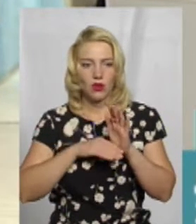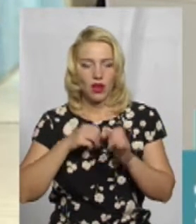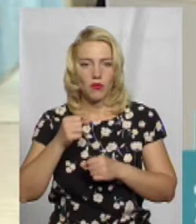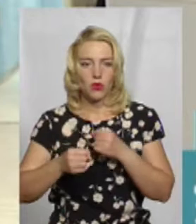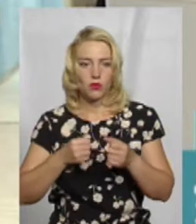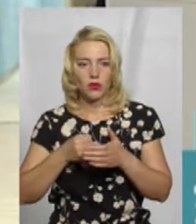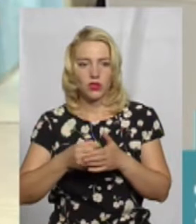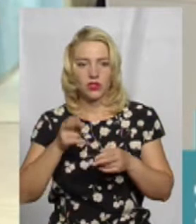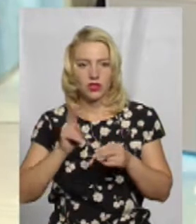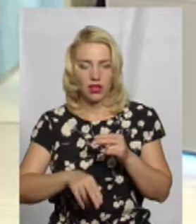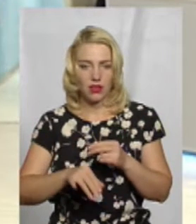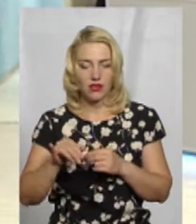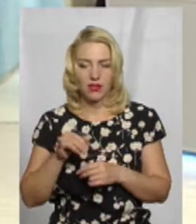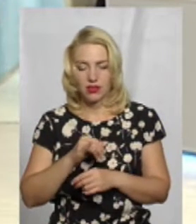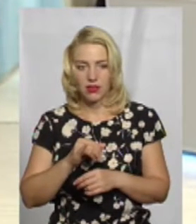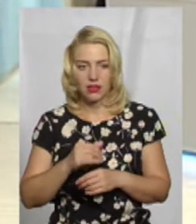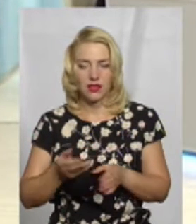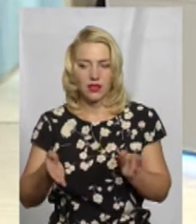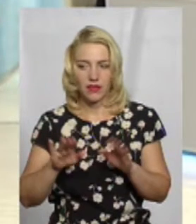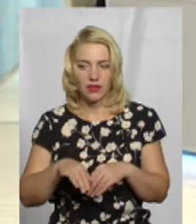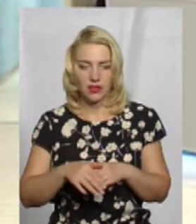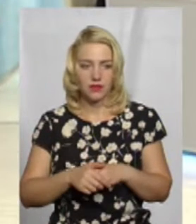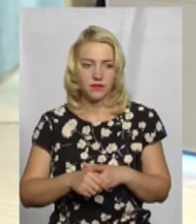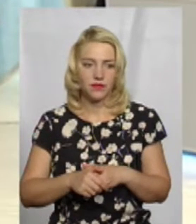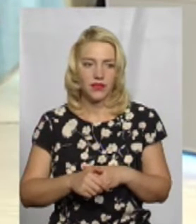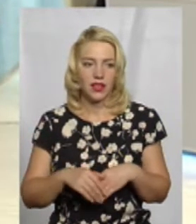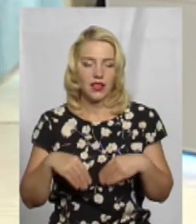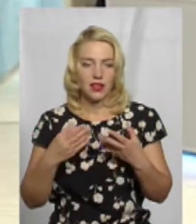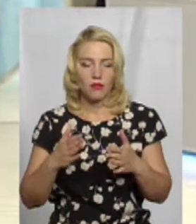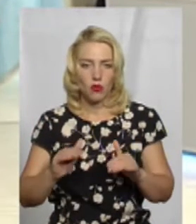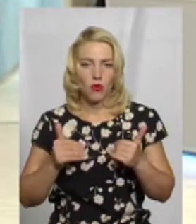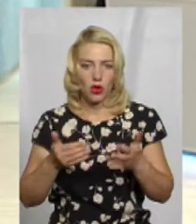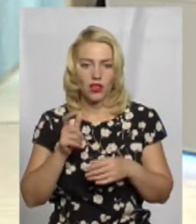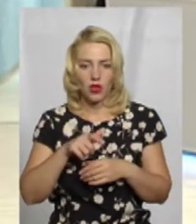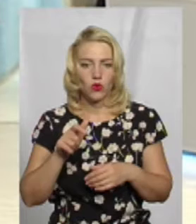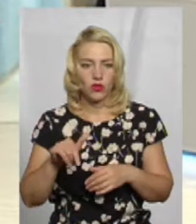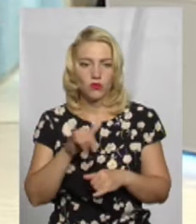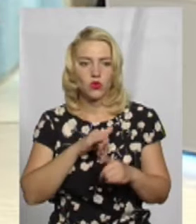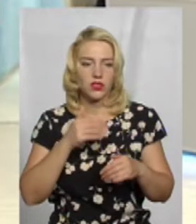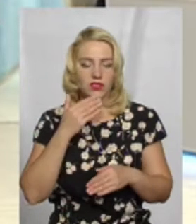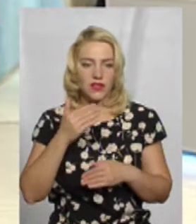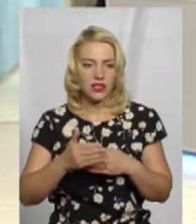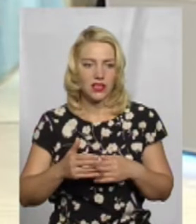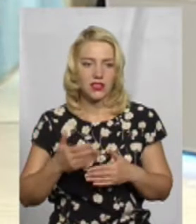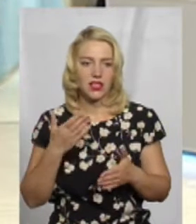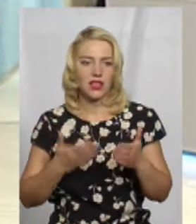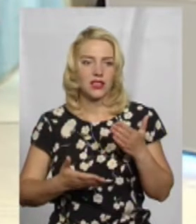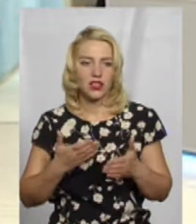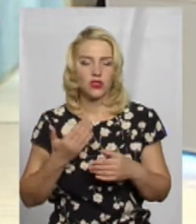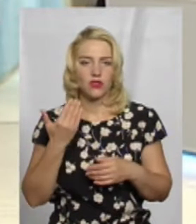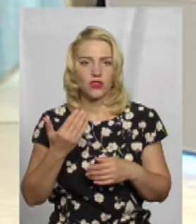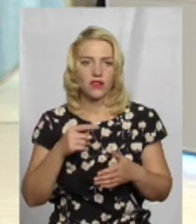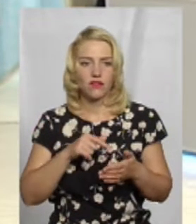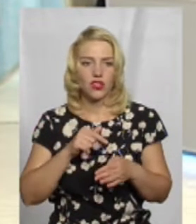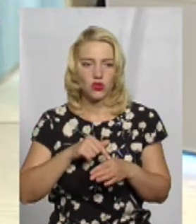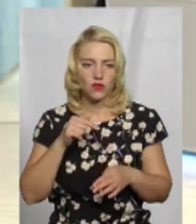добігає кінця. І давайте дамо поради людям, куди їм звертатися, якщо вони